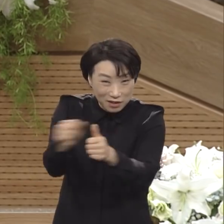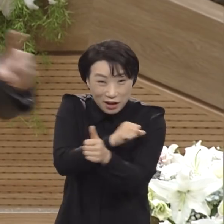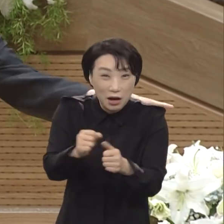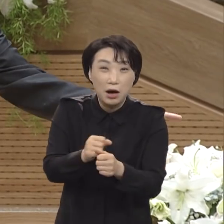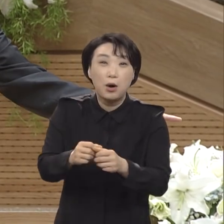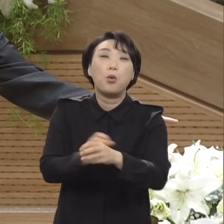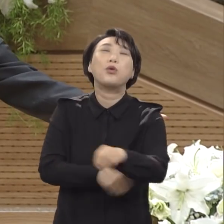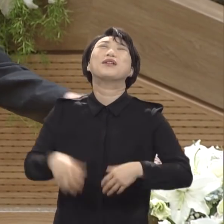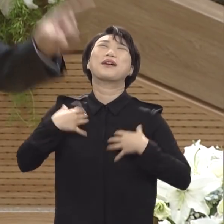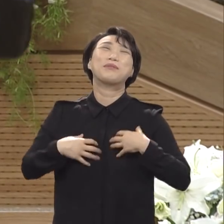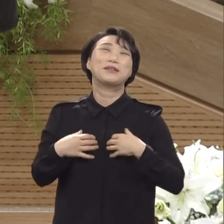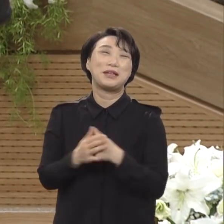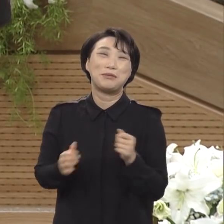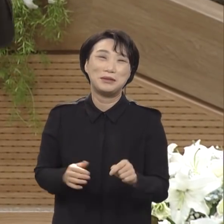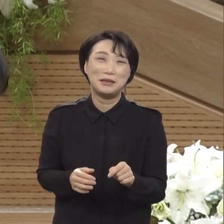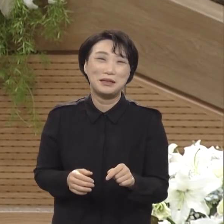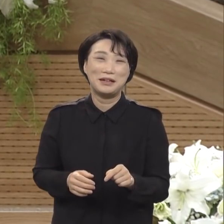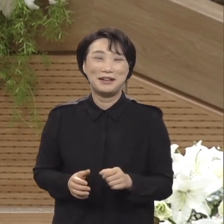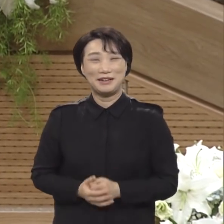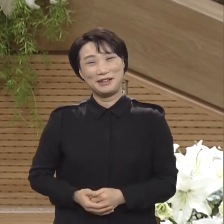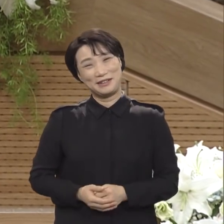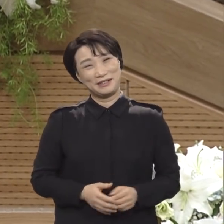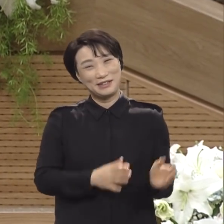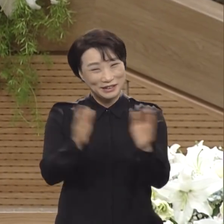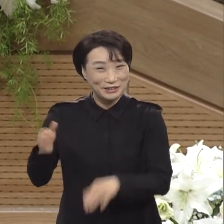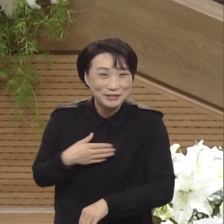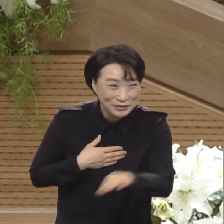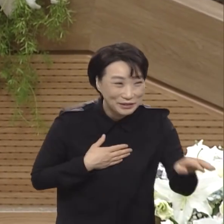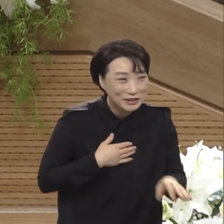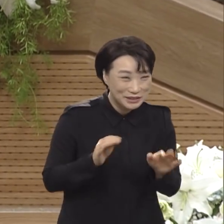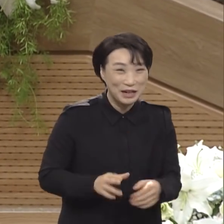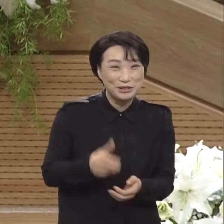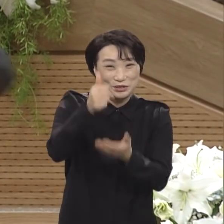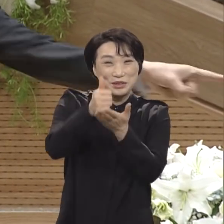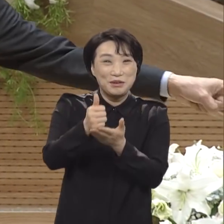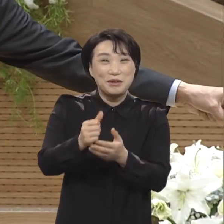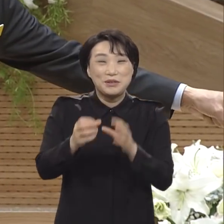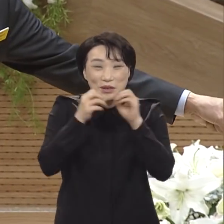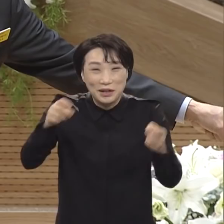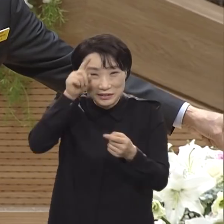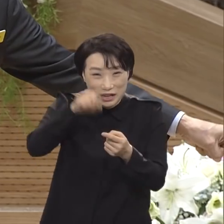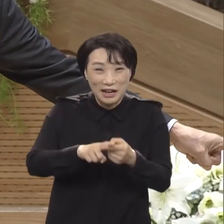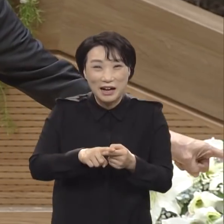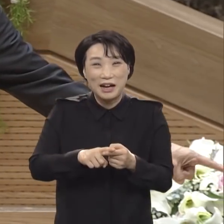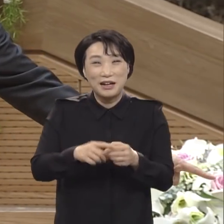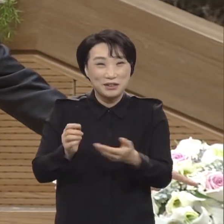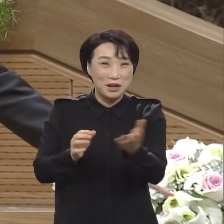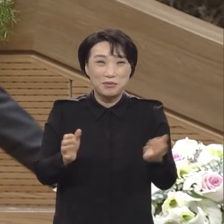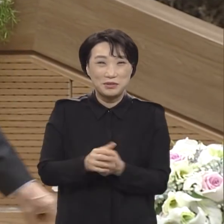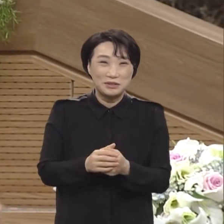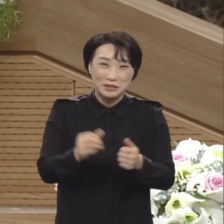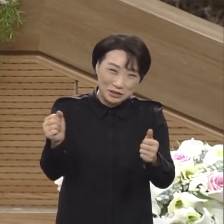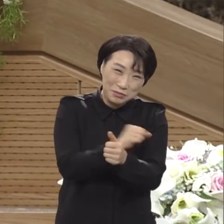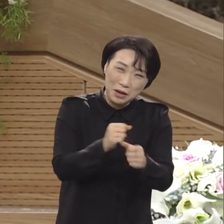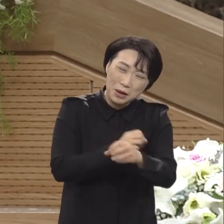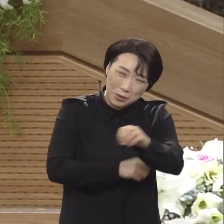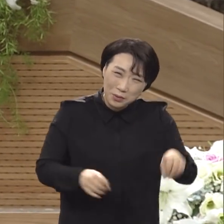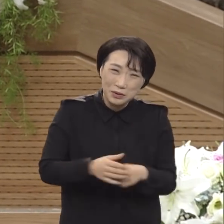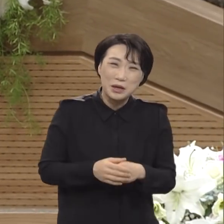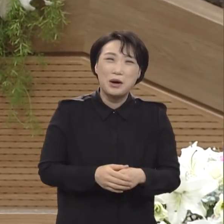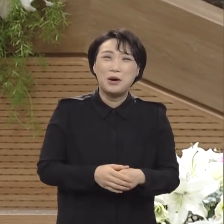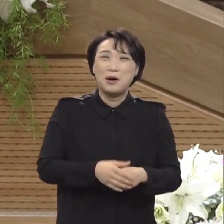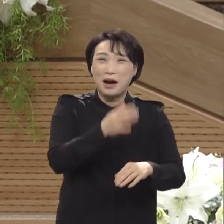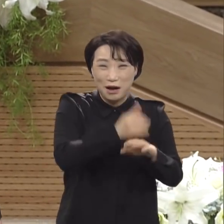때문에 두드려 맞은 것이 하늘의 상이 있고 정말로 구원주를 위해서 당한 고난이 기뻐서